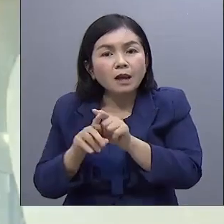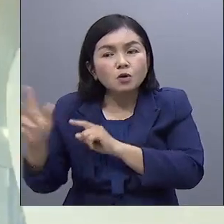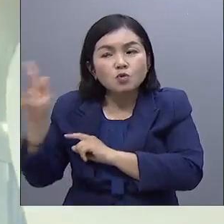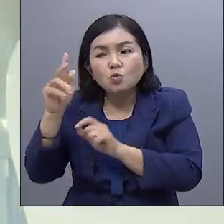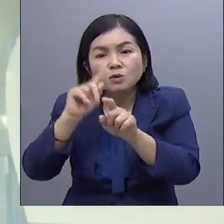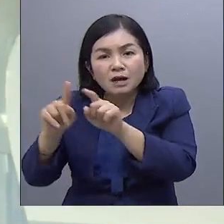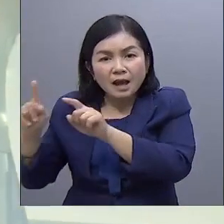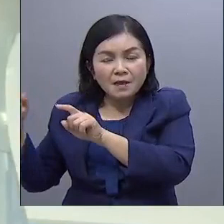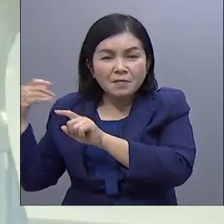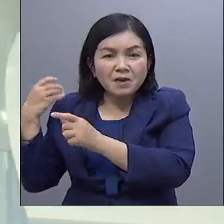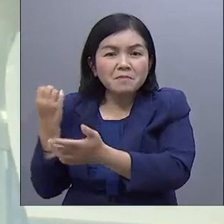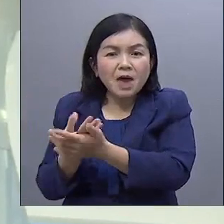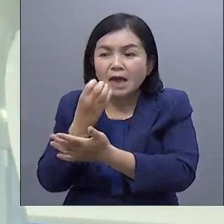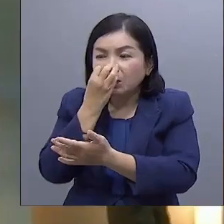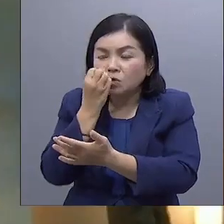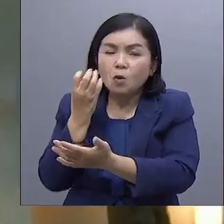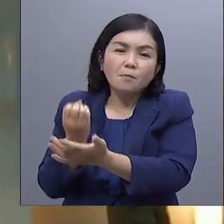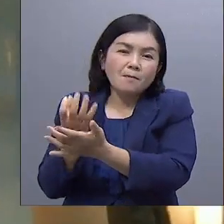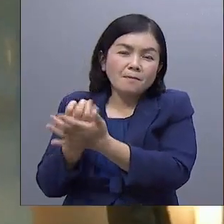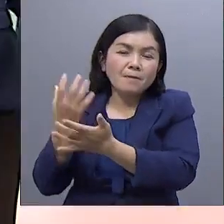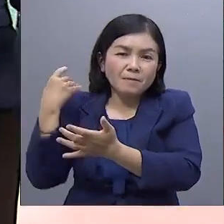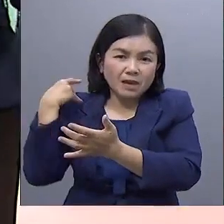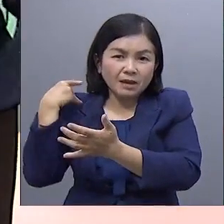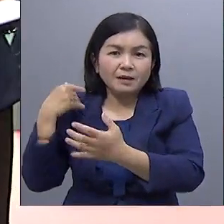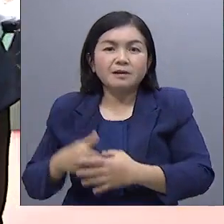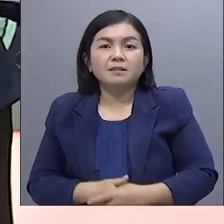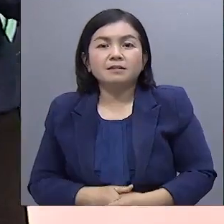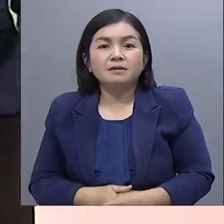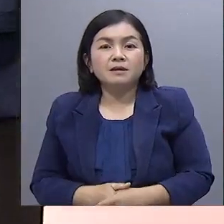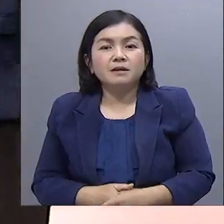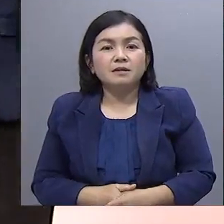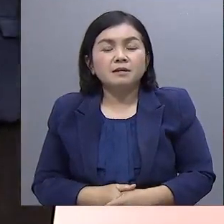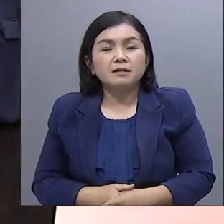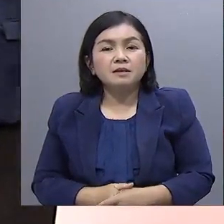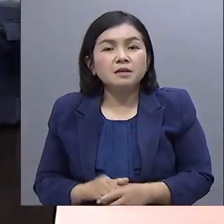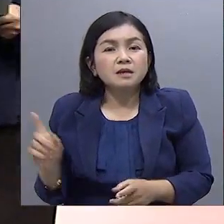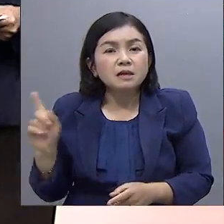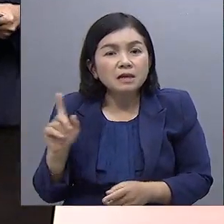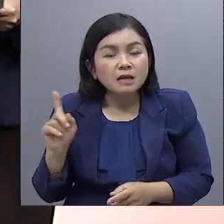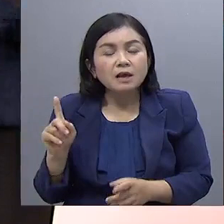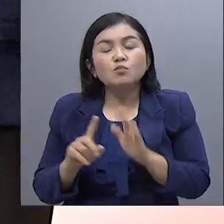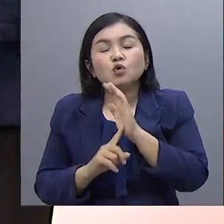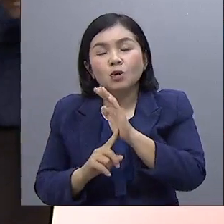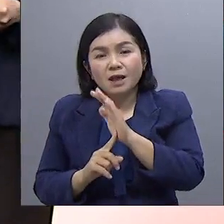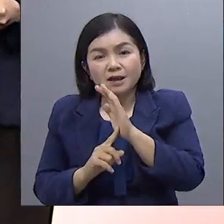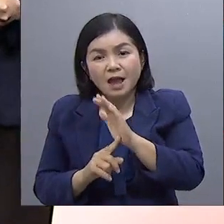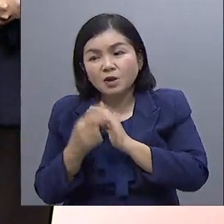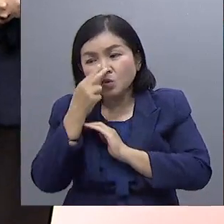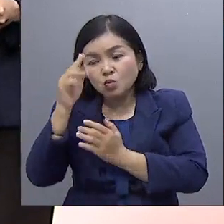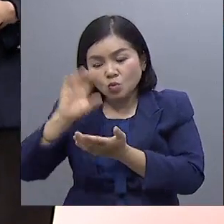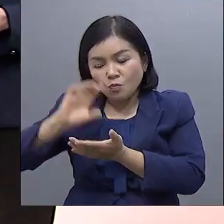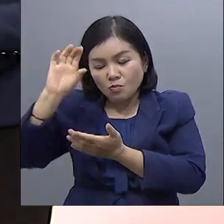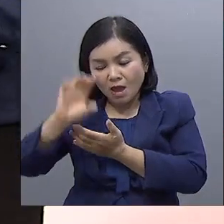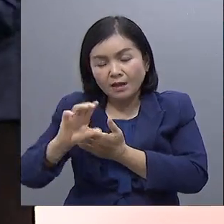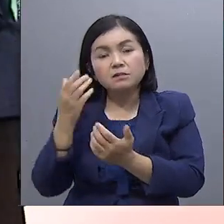ก็สูงกว่าสินเชื่อที่ให้เกษตรกรมากด้วยนะคะ101 Pub ค่ะมีการสร้างแบบจำลองนะคะมาดูว่างบประมาณที่เราต้องใช้